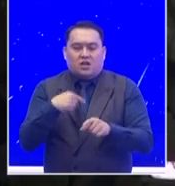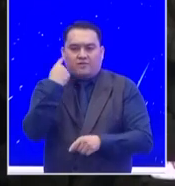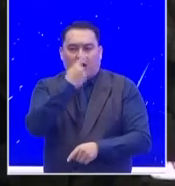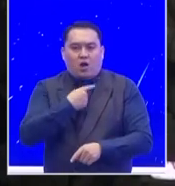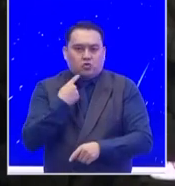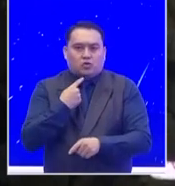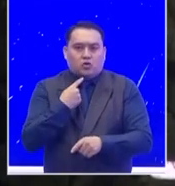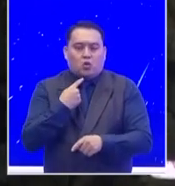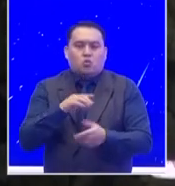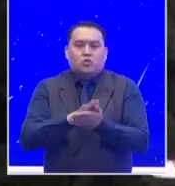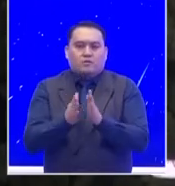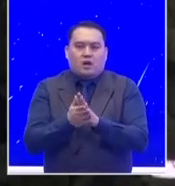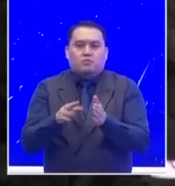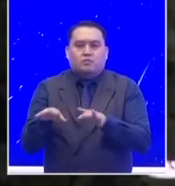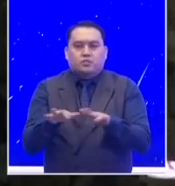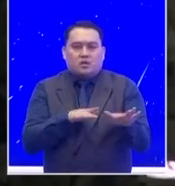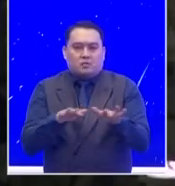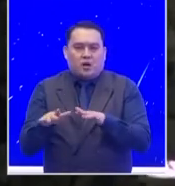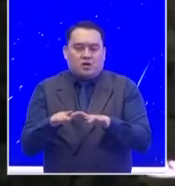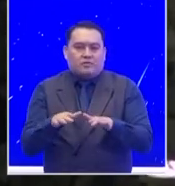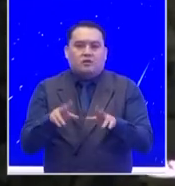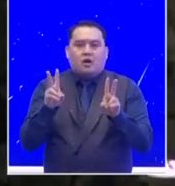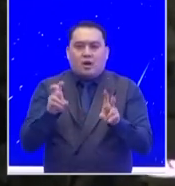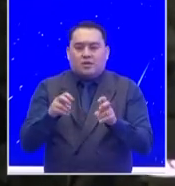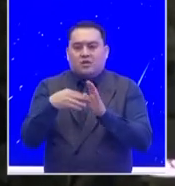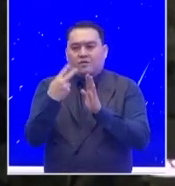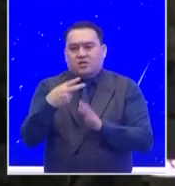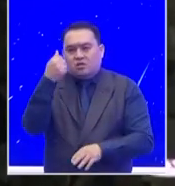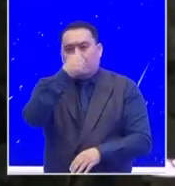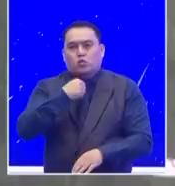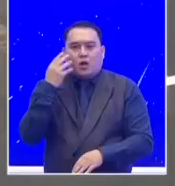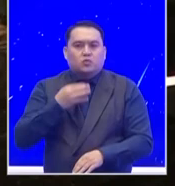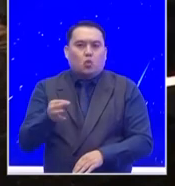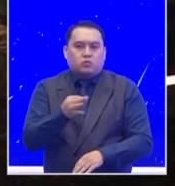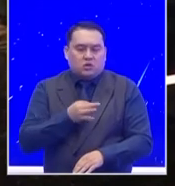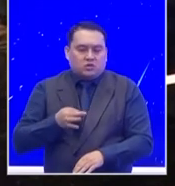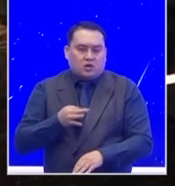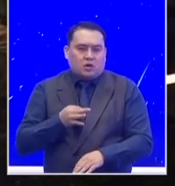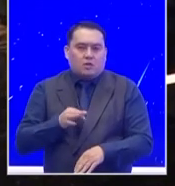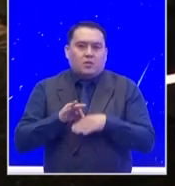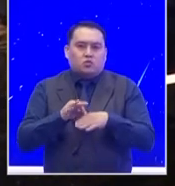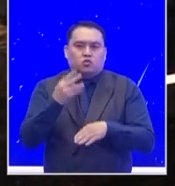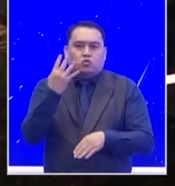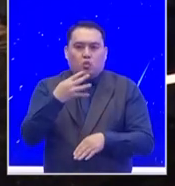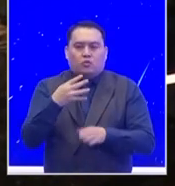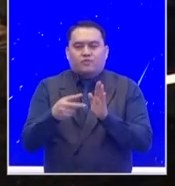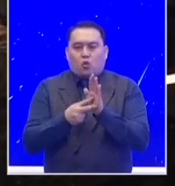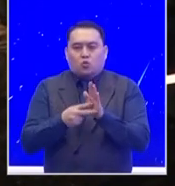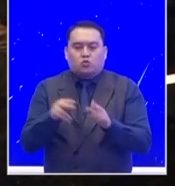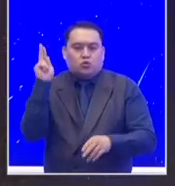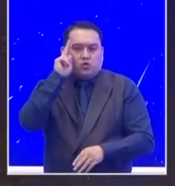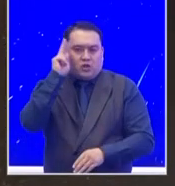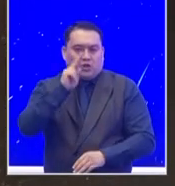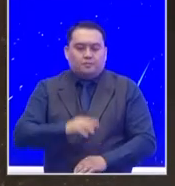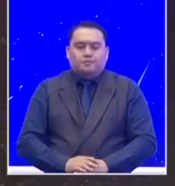На этот год у нас составлен план мероприятий. В его рамках в 2020 году в Алматинской области пройдут 48 пожарно-тактических